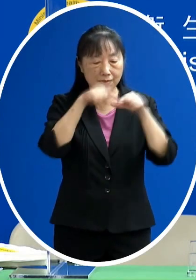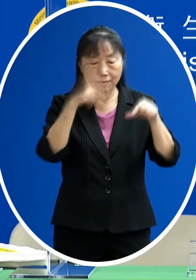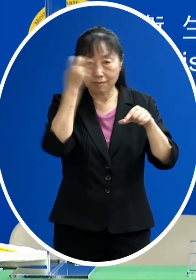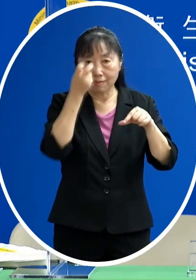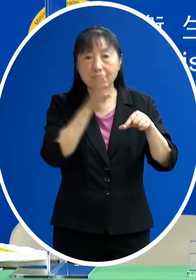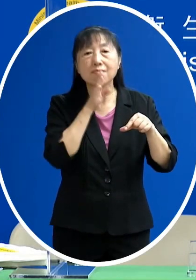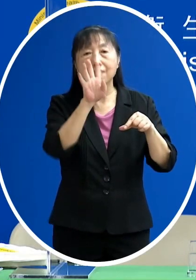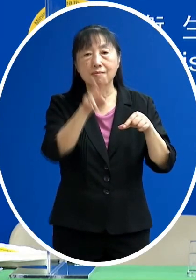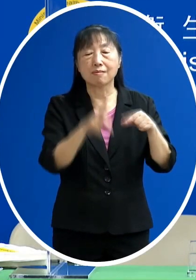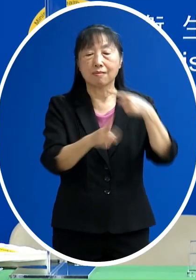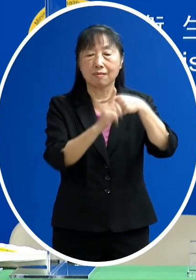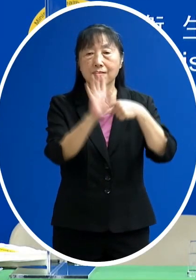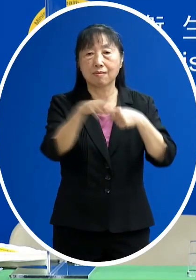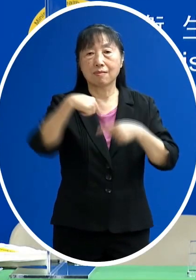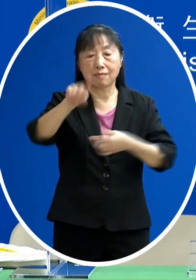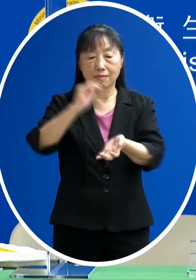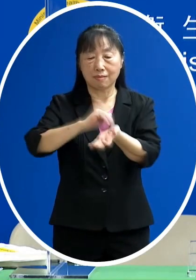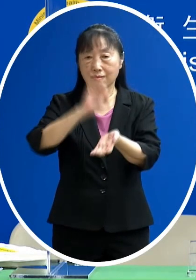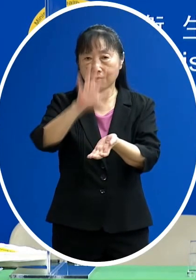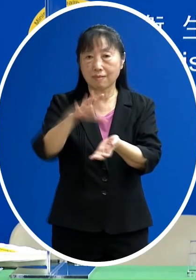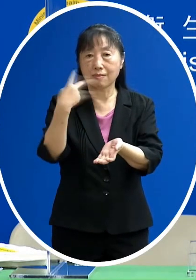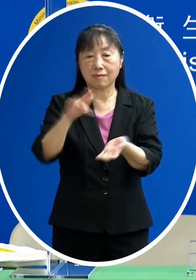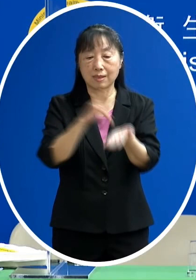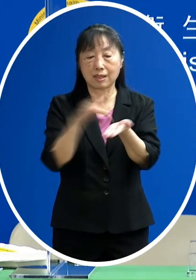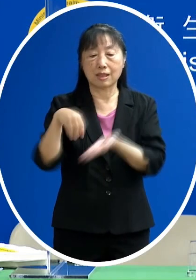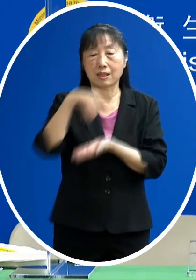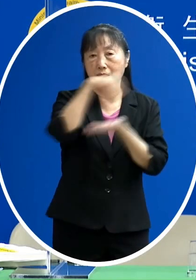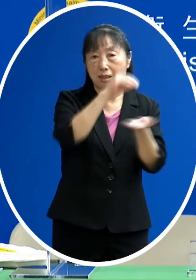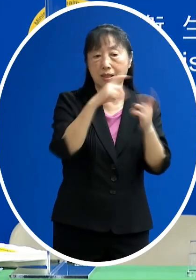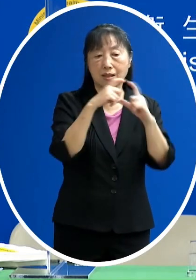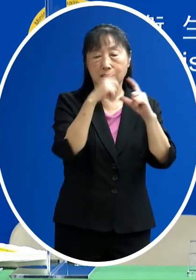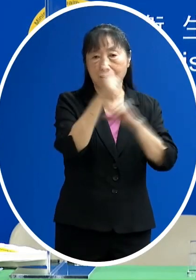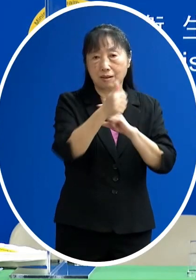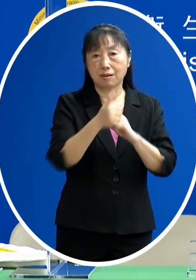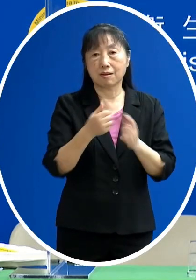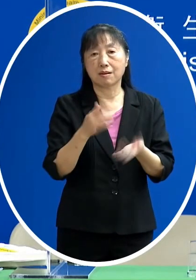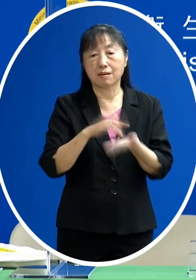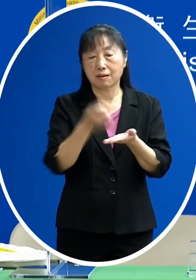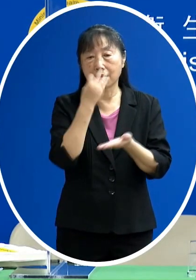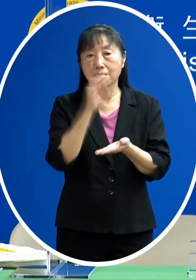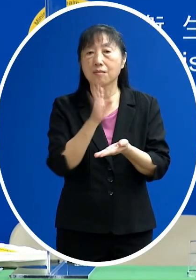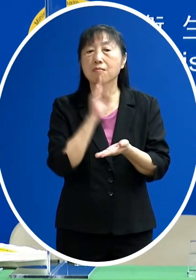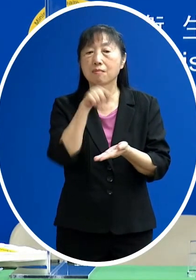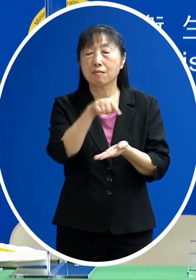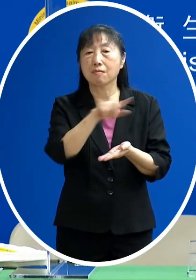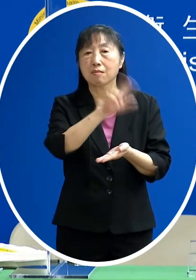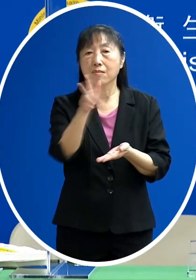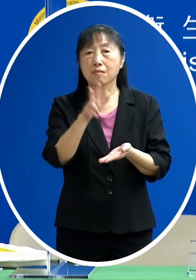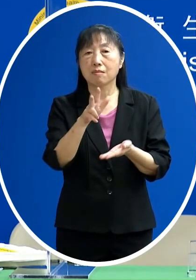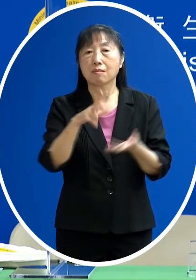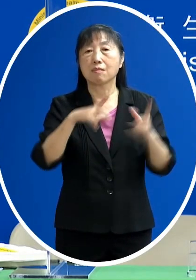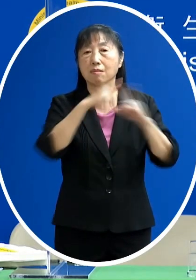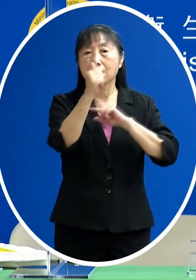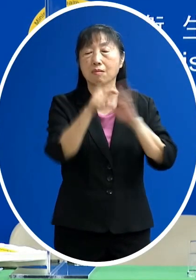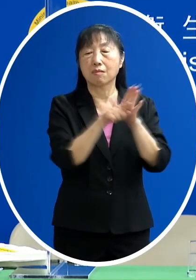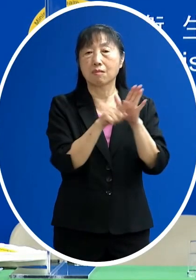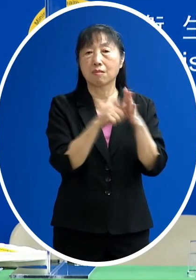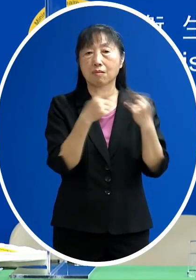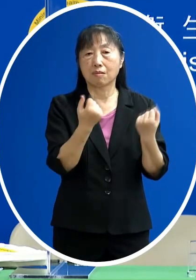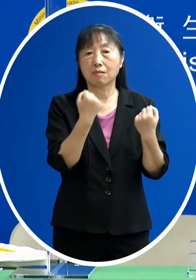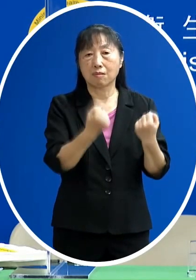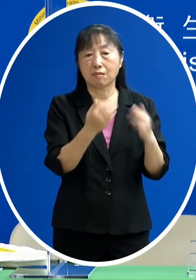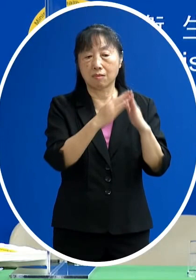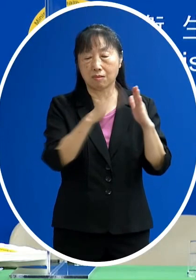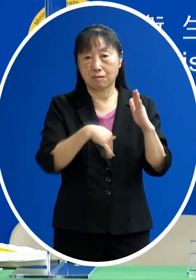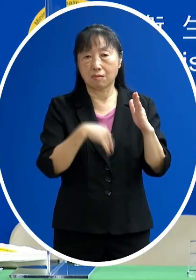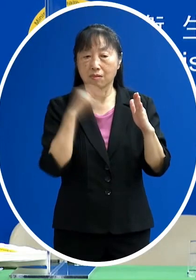有曾经就医并且有拿口服药回家使用，不过在当天就医返家之后就在家中又发